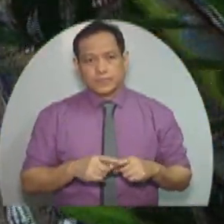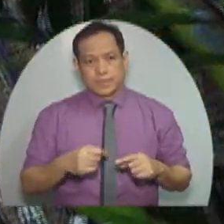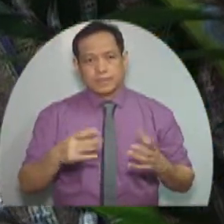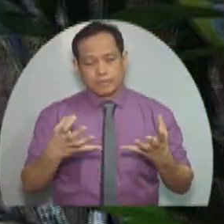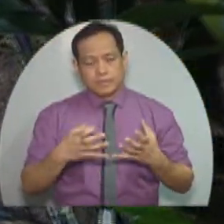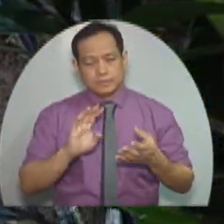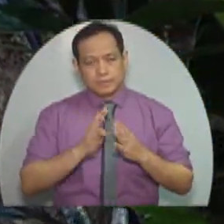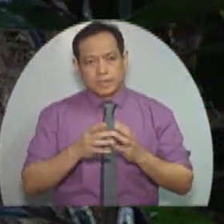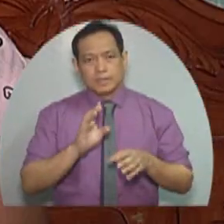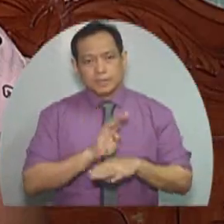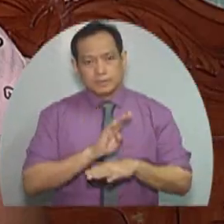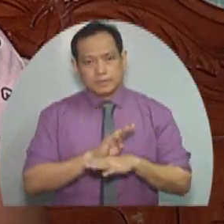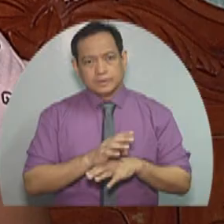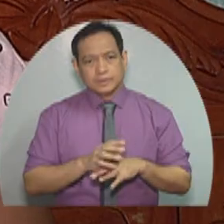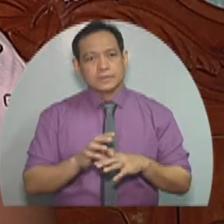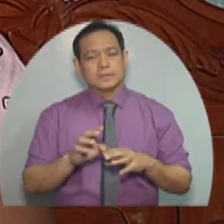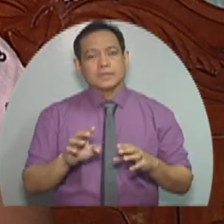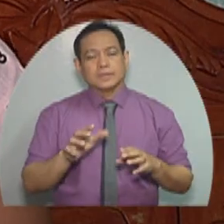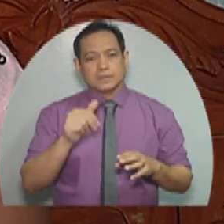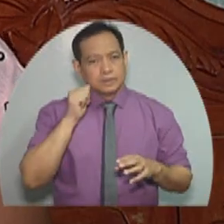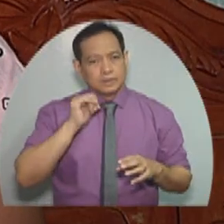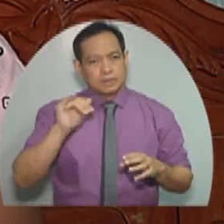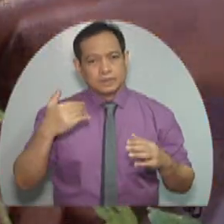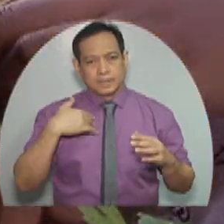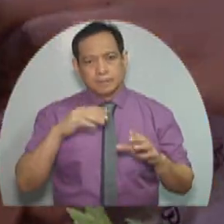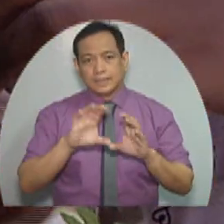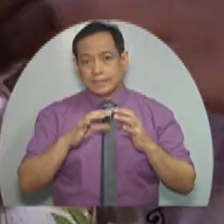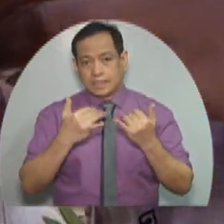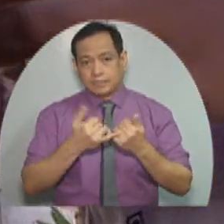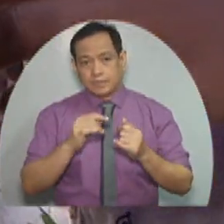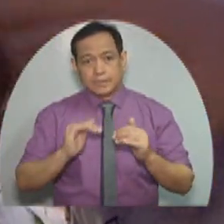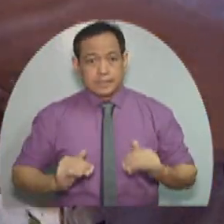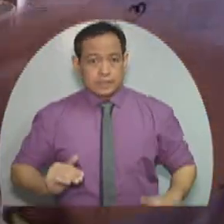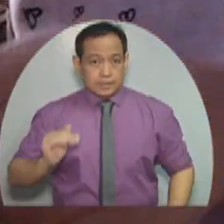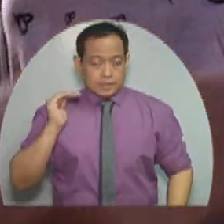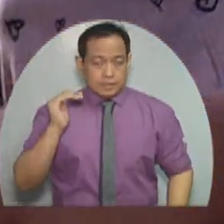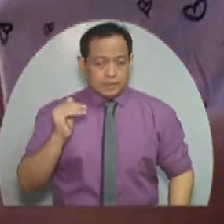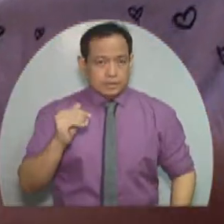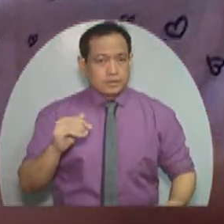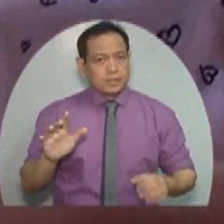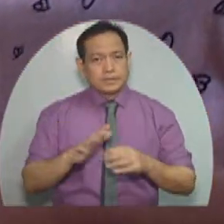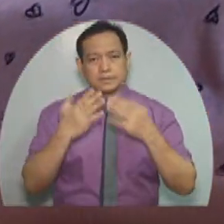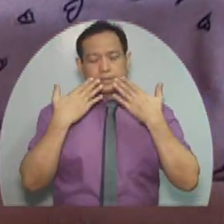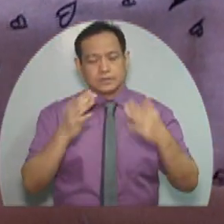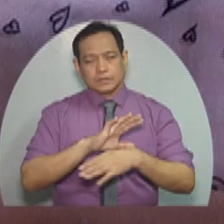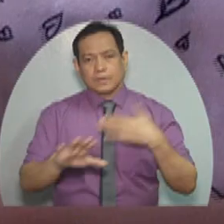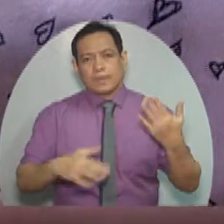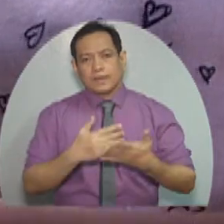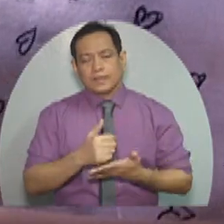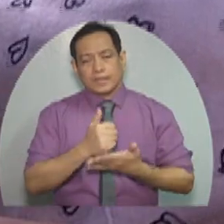maging businesswoman para magkaroon ng kumpanya paglaki. Lubos na pasasalamat ni Lirish sa lahat ng tumulong sa